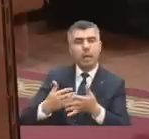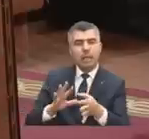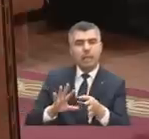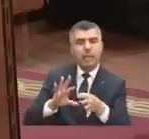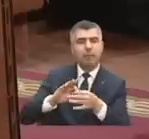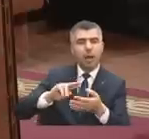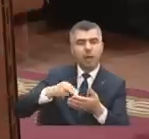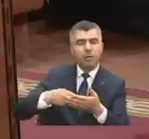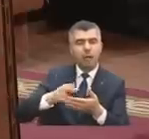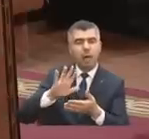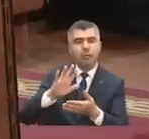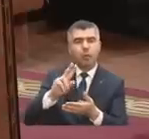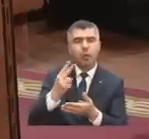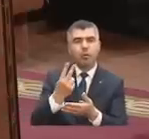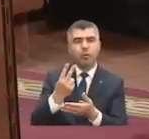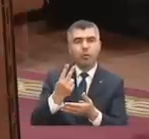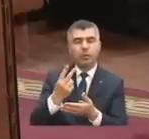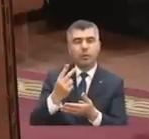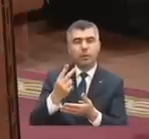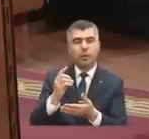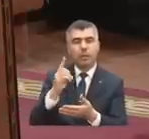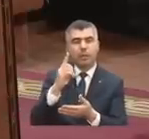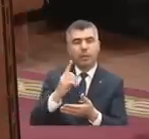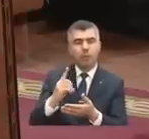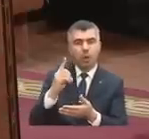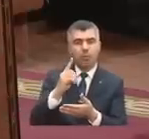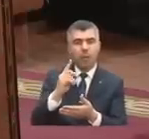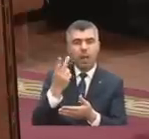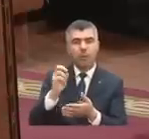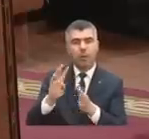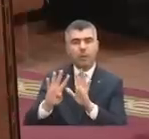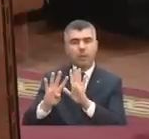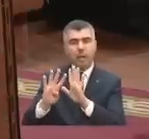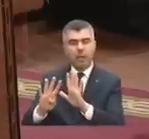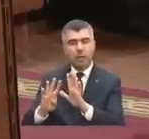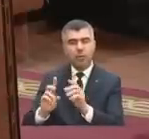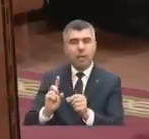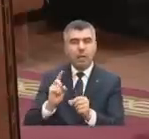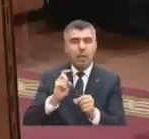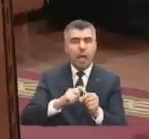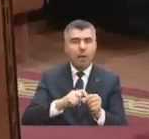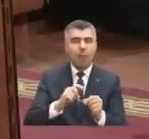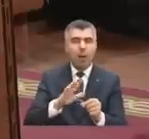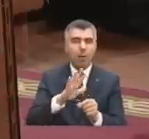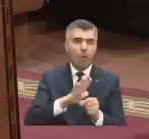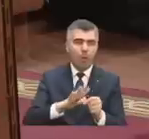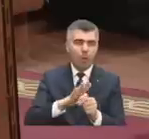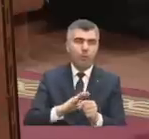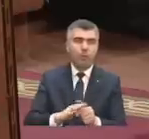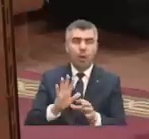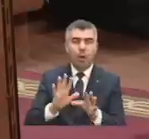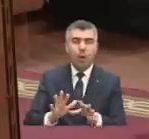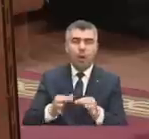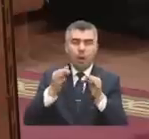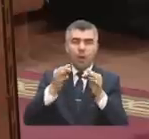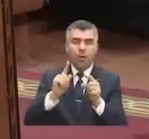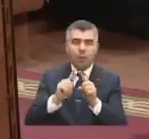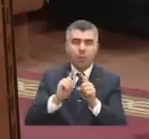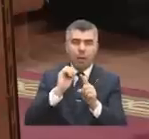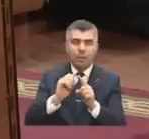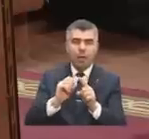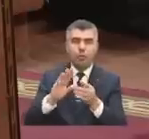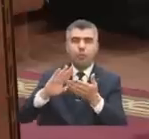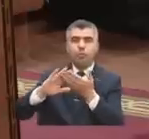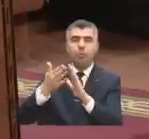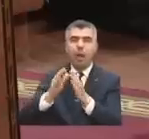25 دجنبر 2019 مع المرتزيات النقابيه الممثل القطاع تم احداث مؤسسه الاعمال الاجتماعيه